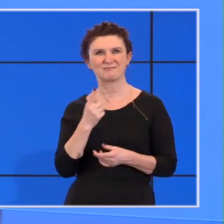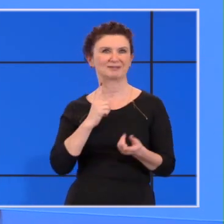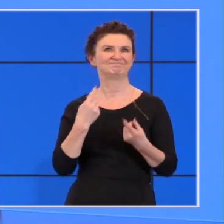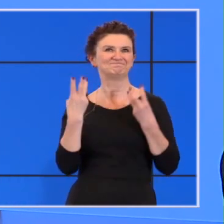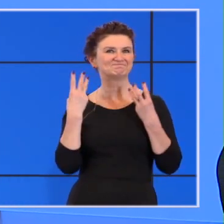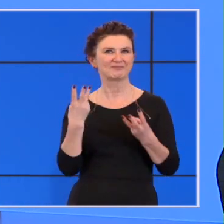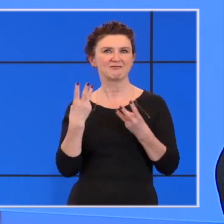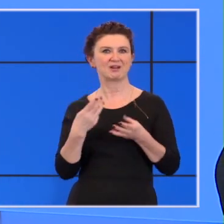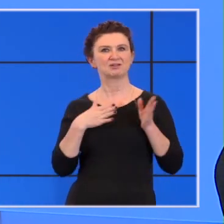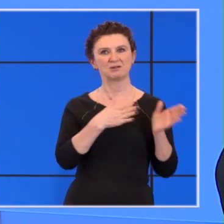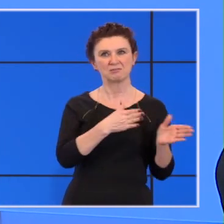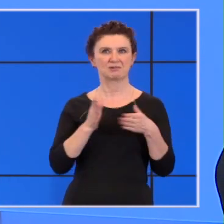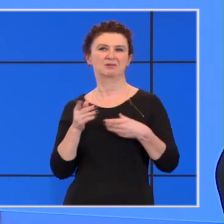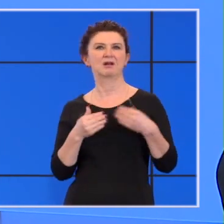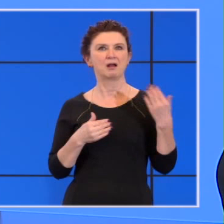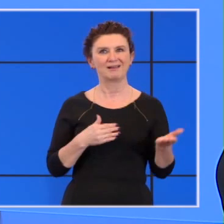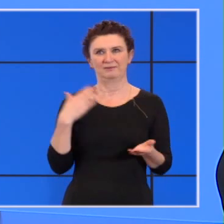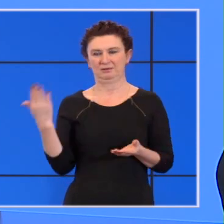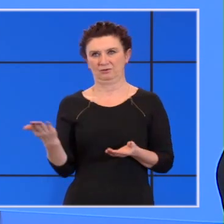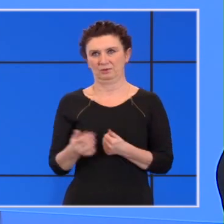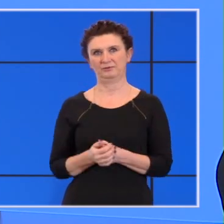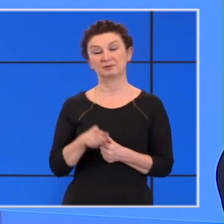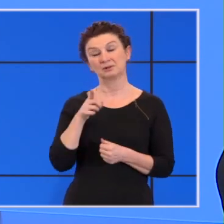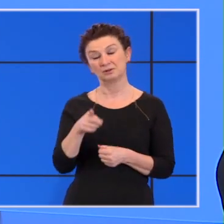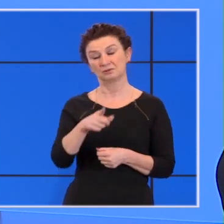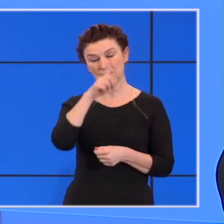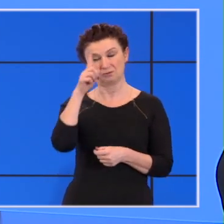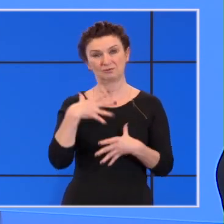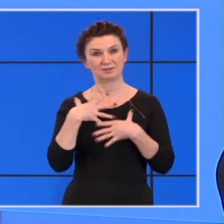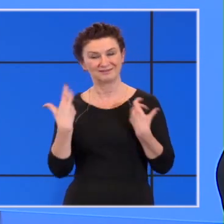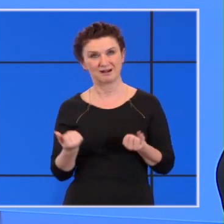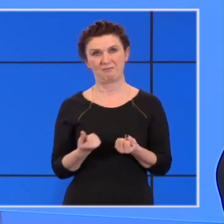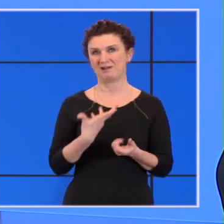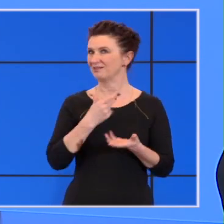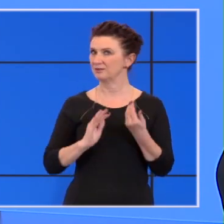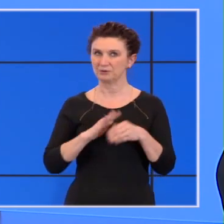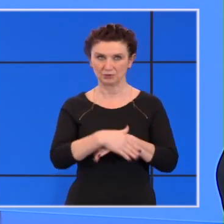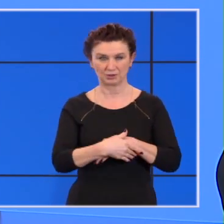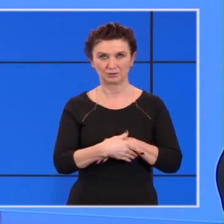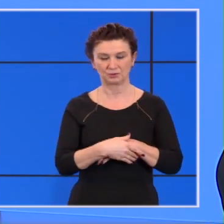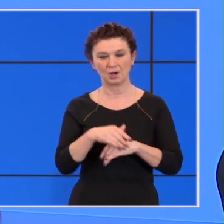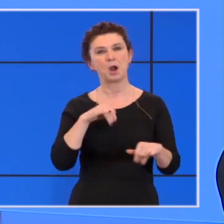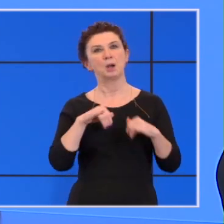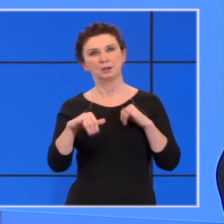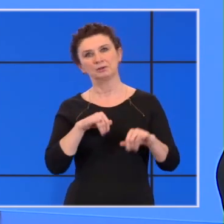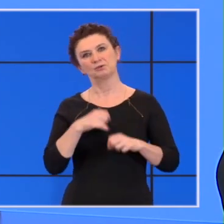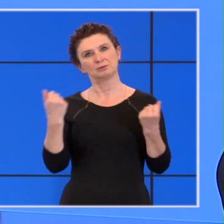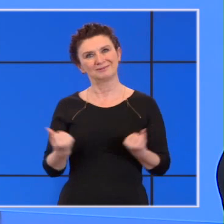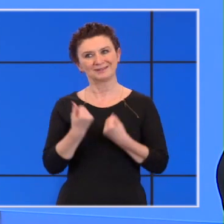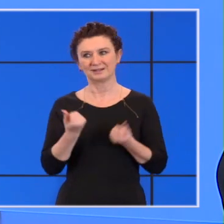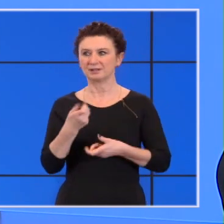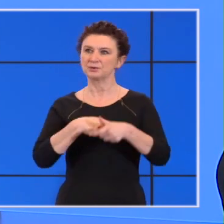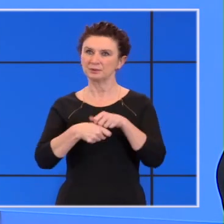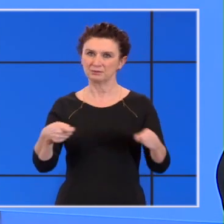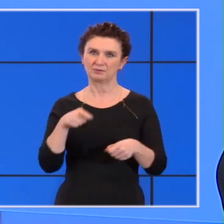prostu ludzkie i te ludzkie dramaty tak po ludzku z pełną starannością rząd rozwiązuje. To jest kolejny etap naszej